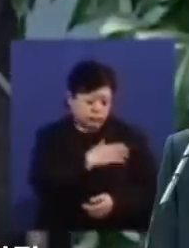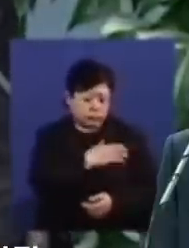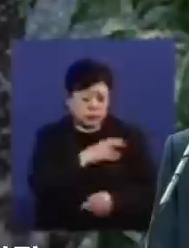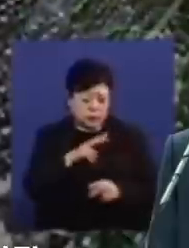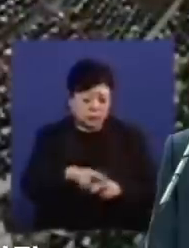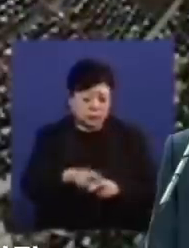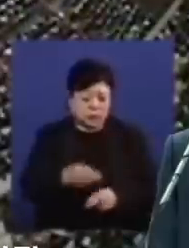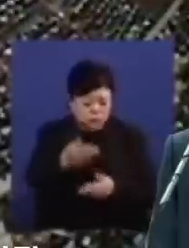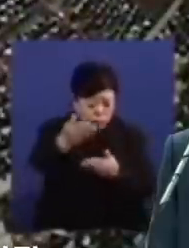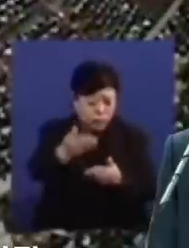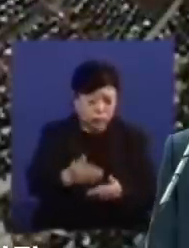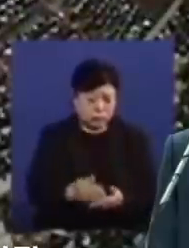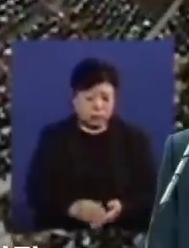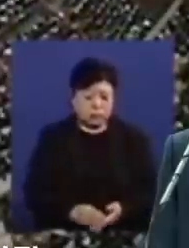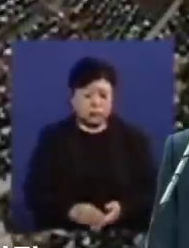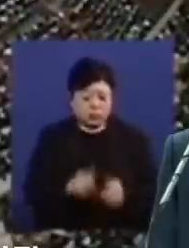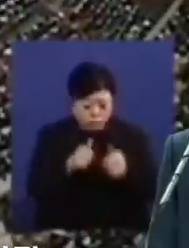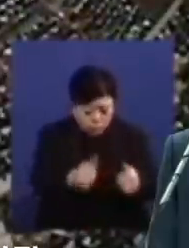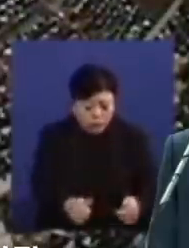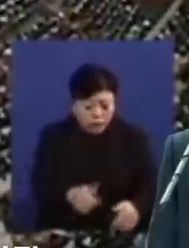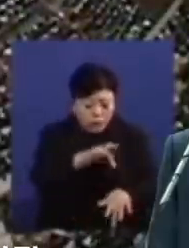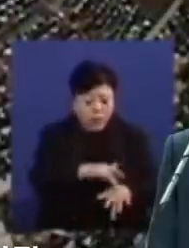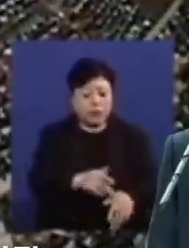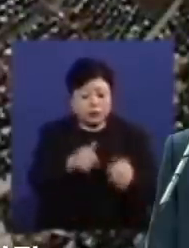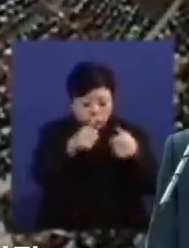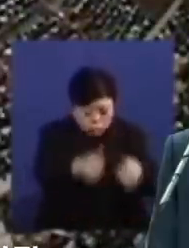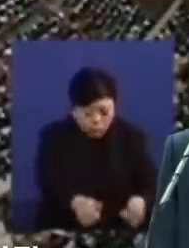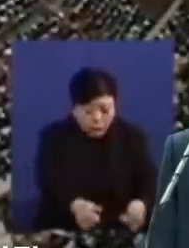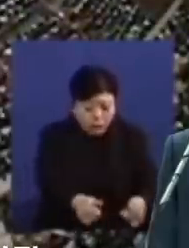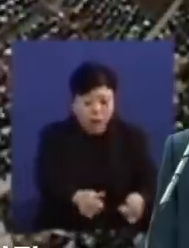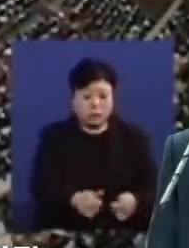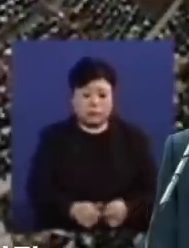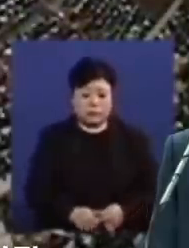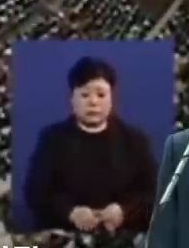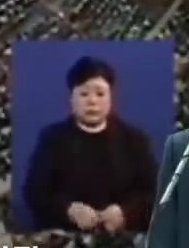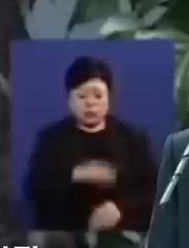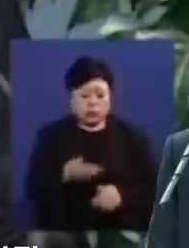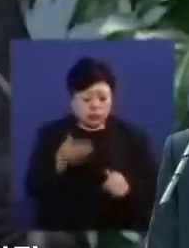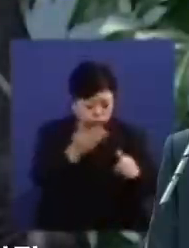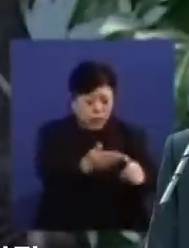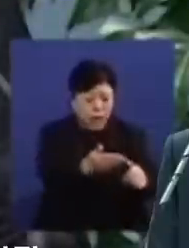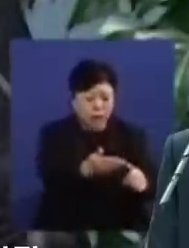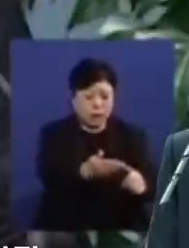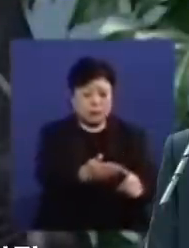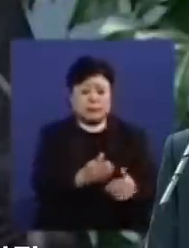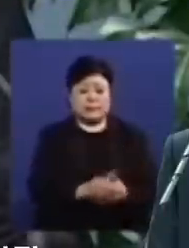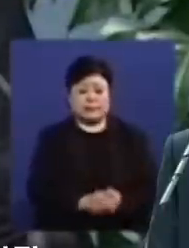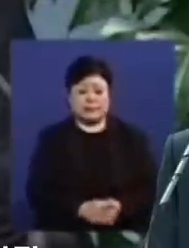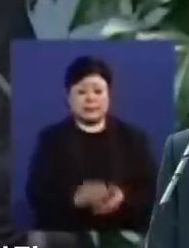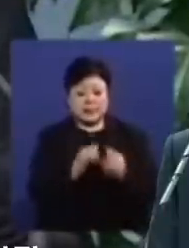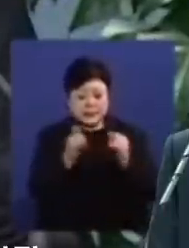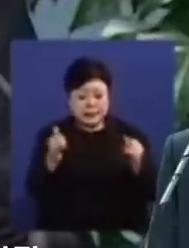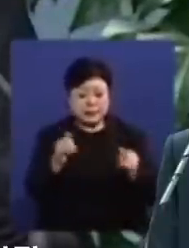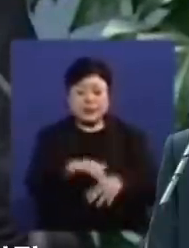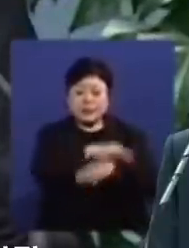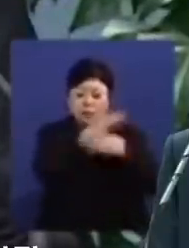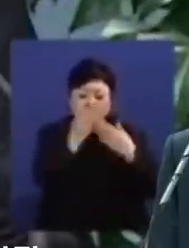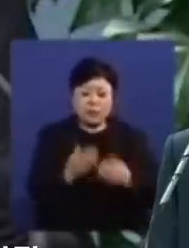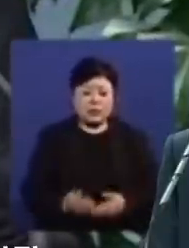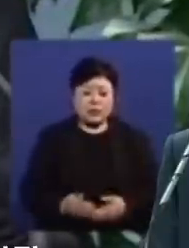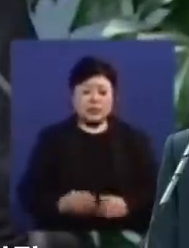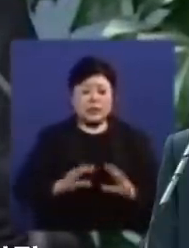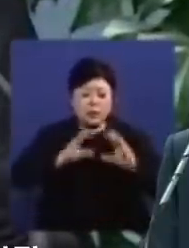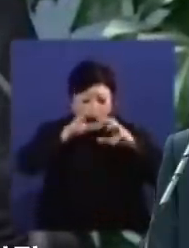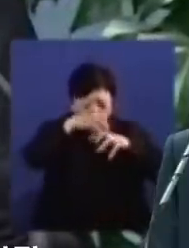주겠다. 내게 엎드려 천하만국의 영광을 보여주면서 그렇게 합니다. 사람들마다 천하만국의